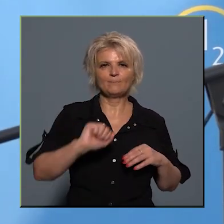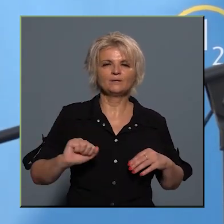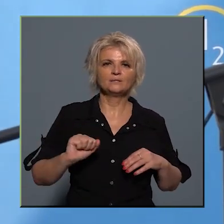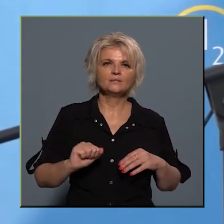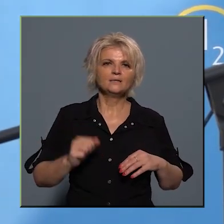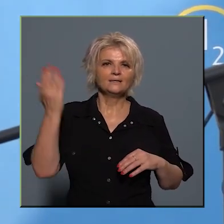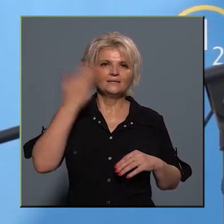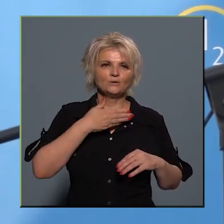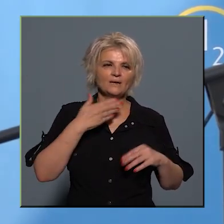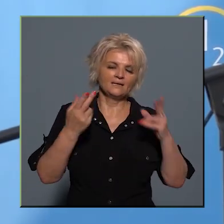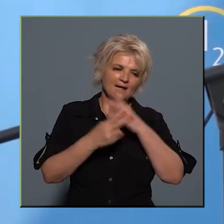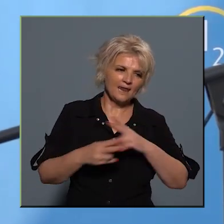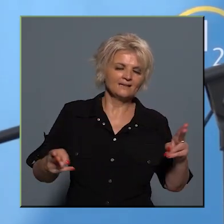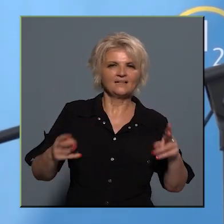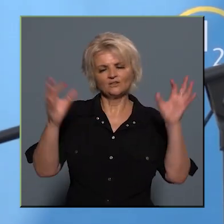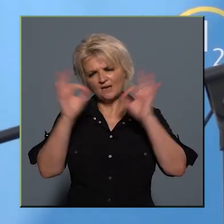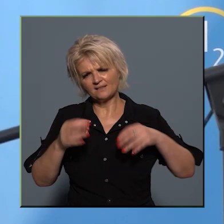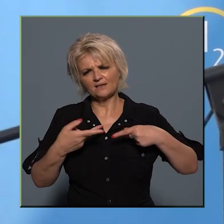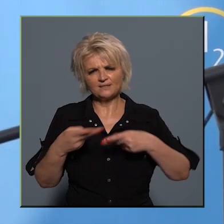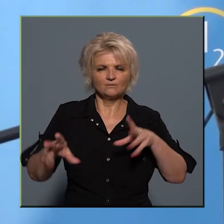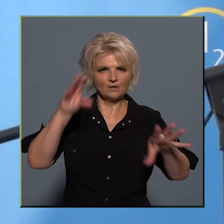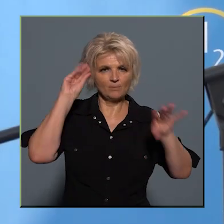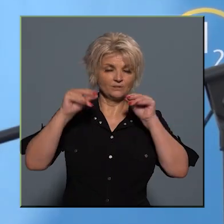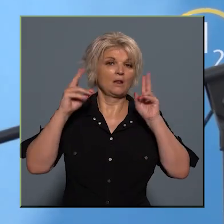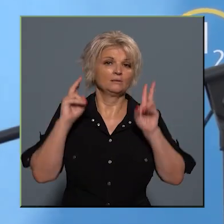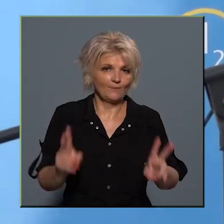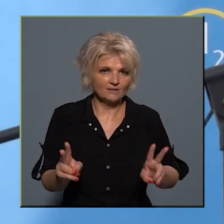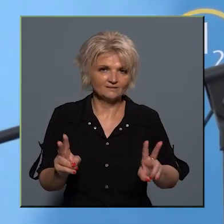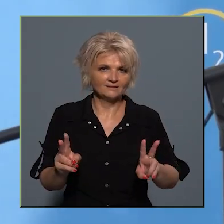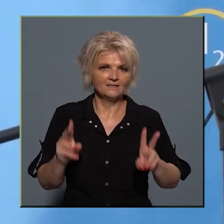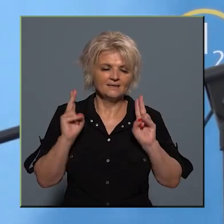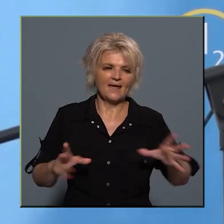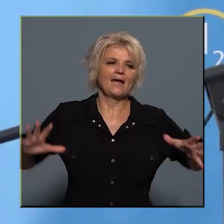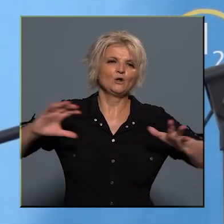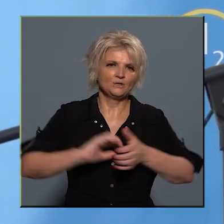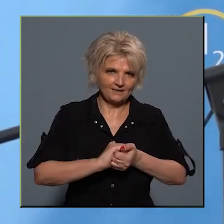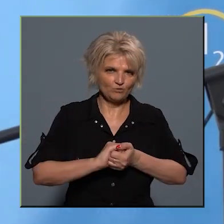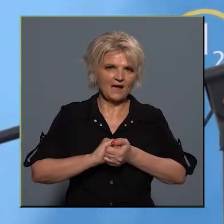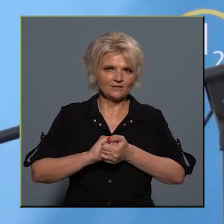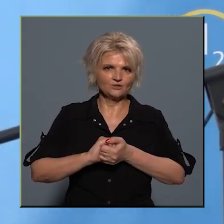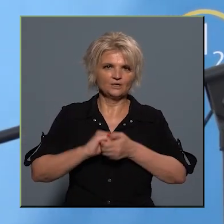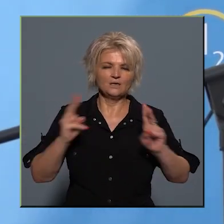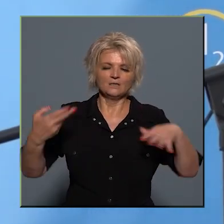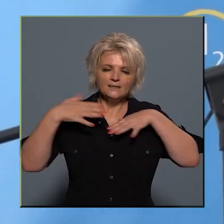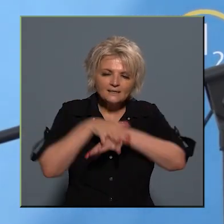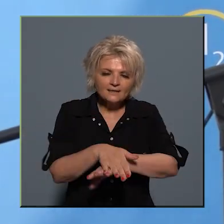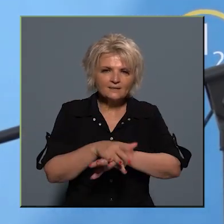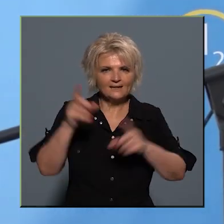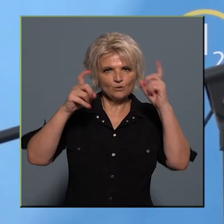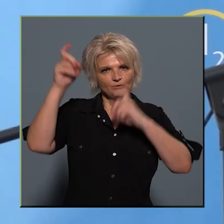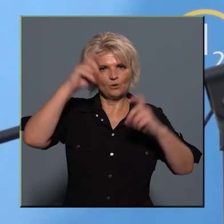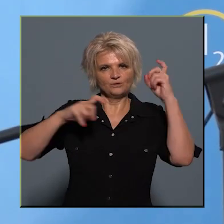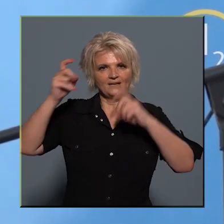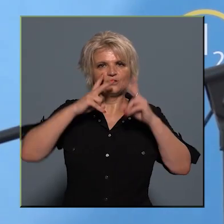a tárolásban, a szállításban a tapasztalatok megvannak. Itt azt gondolom, hogy egy összefogás szükséges, és egy integrált gondolkodással